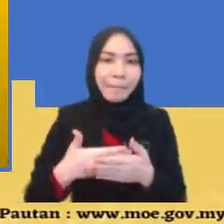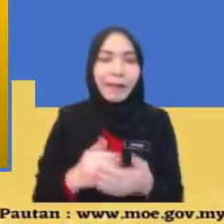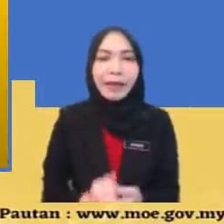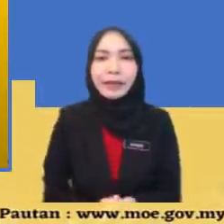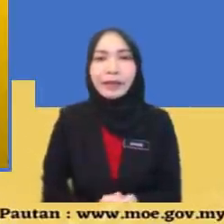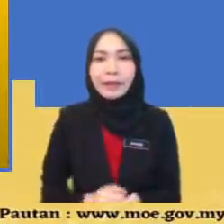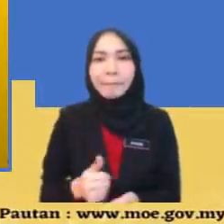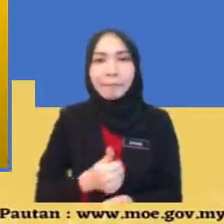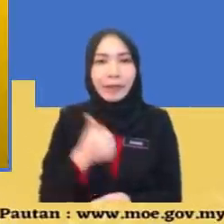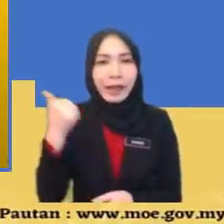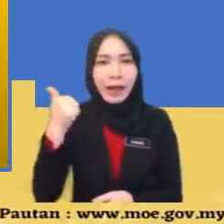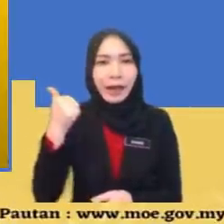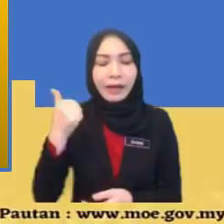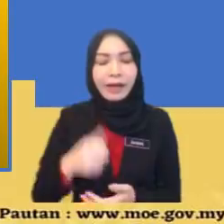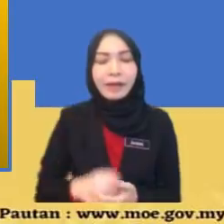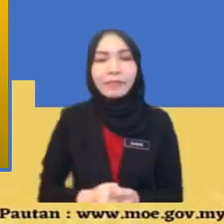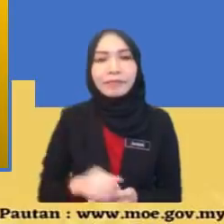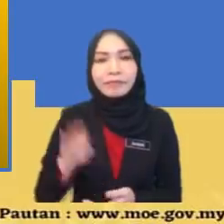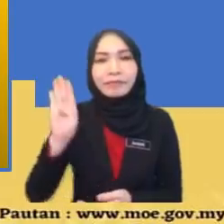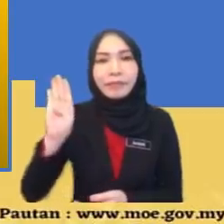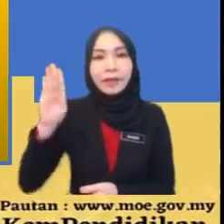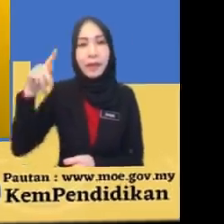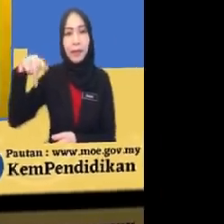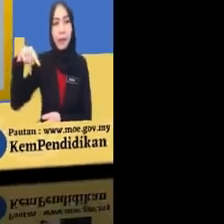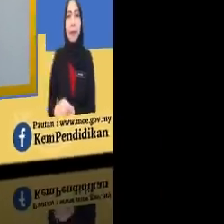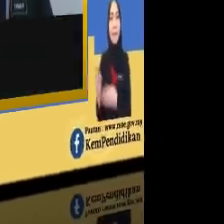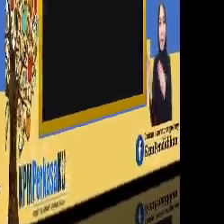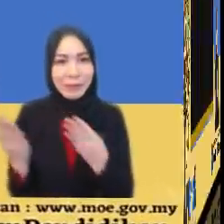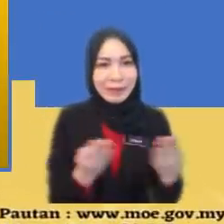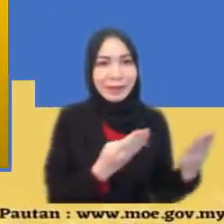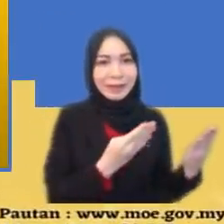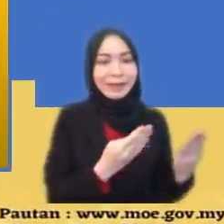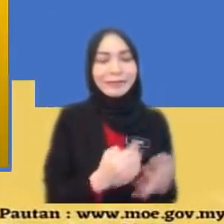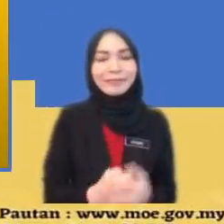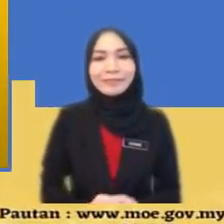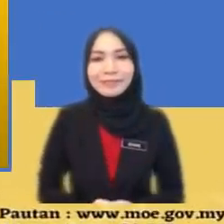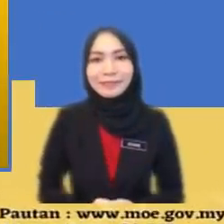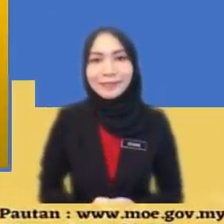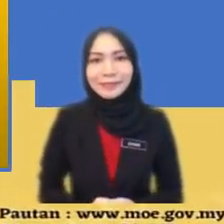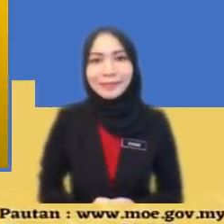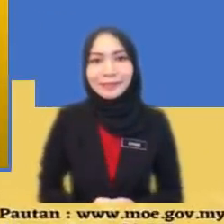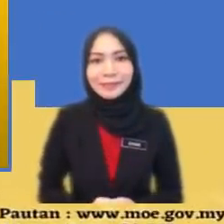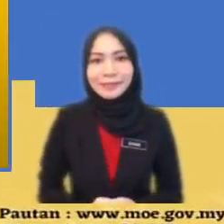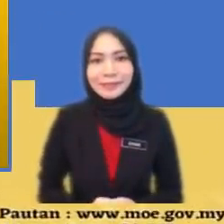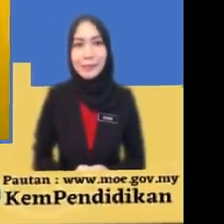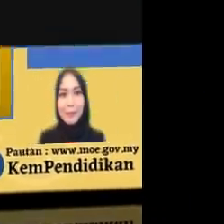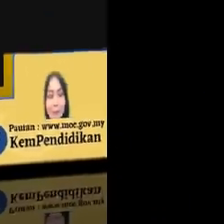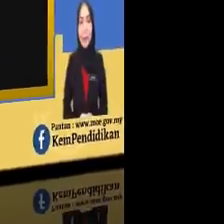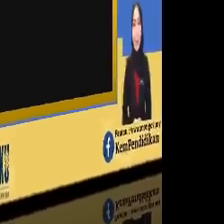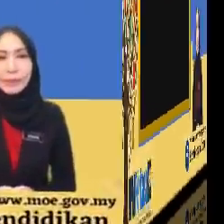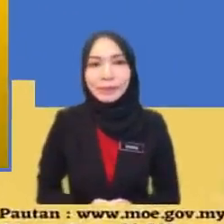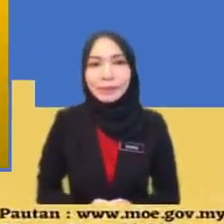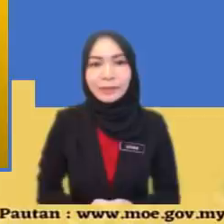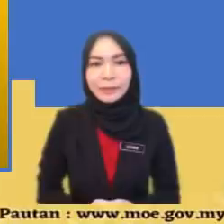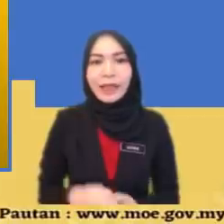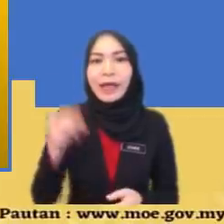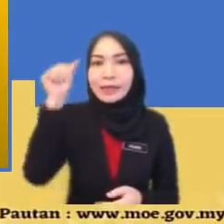bahagian pembangunan kurikulum dimetilheptana Tuan Haji Bismillahirohmanirohim